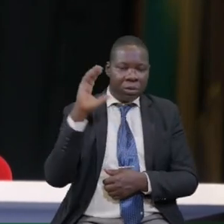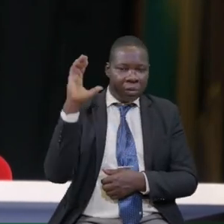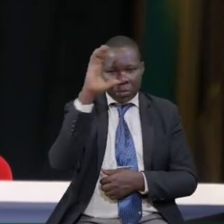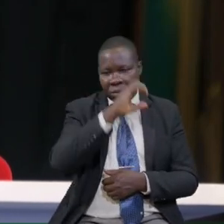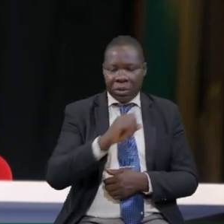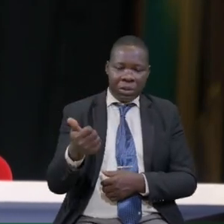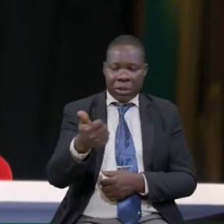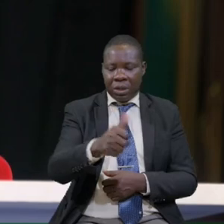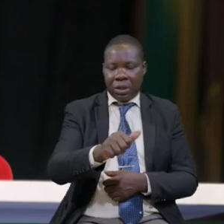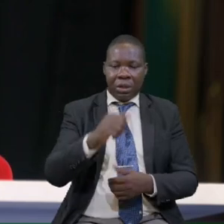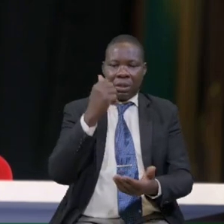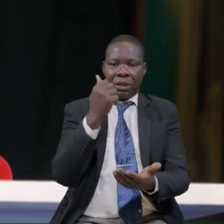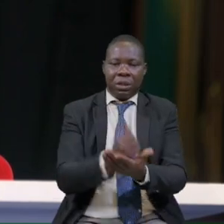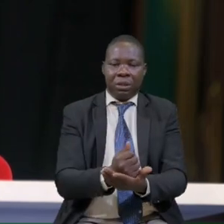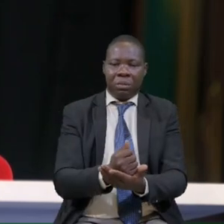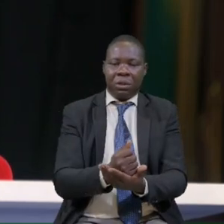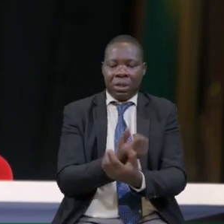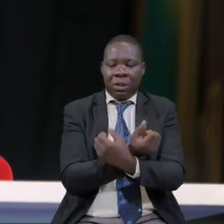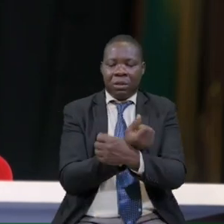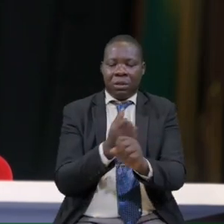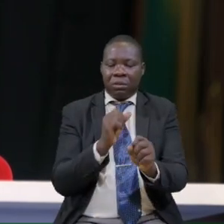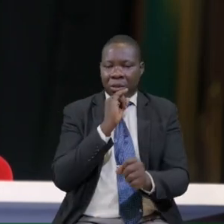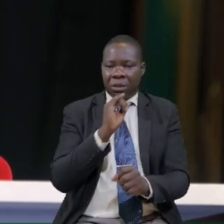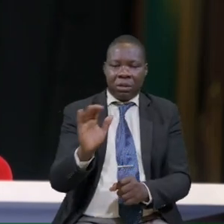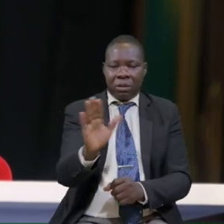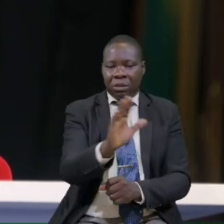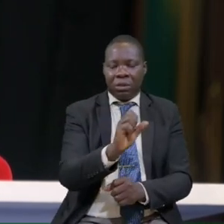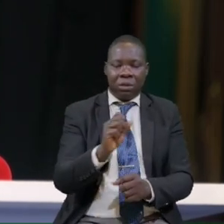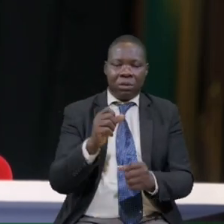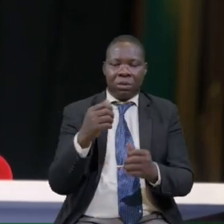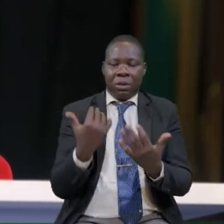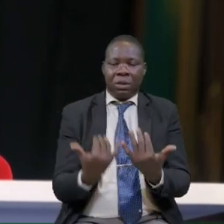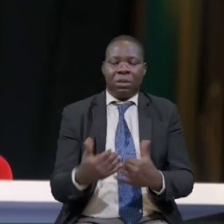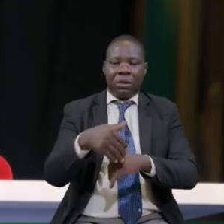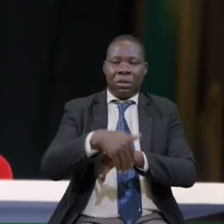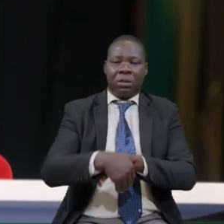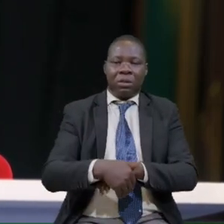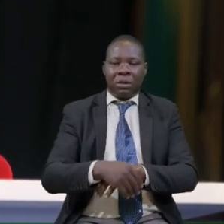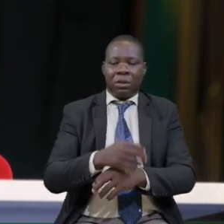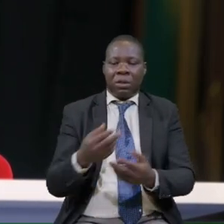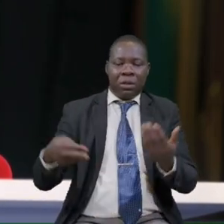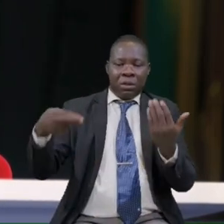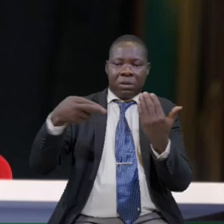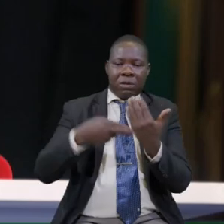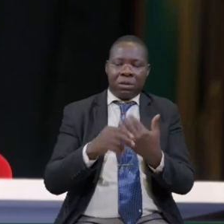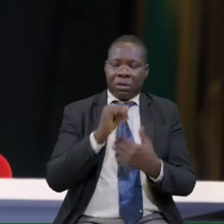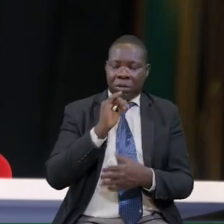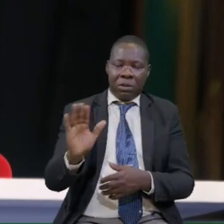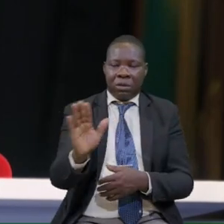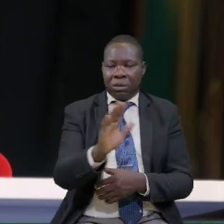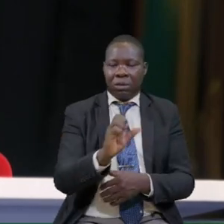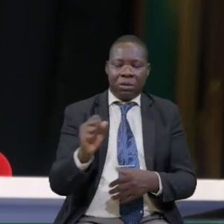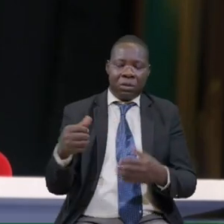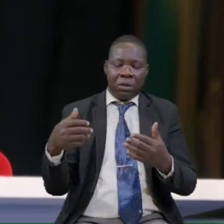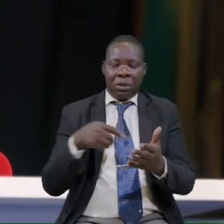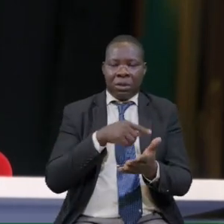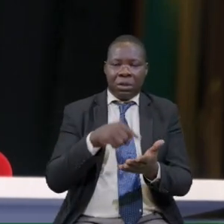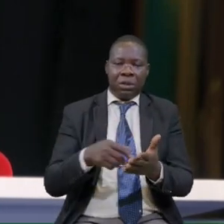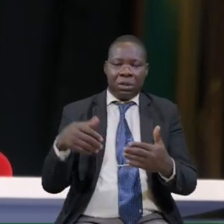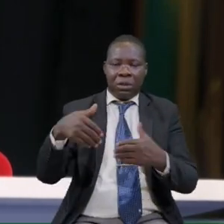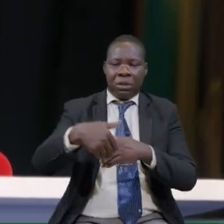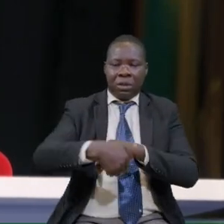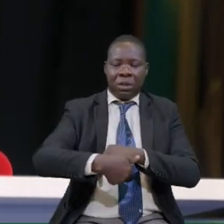vous ne raterez aucun. Le salut est pour vous ce soir, la restauration